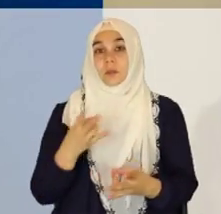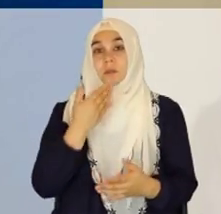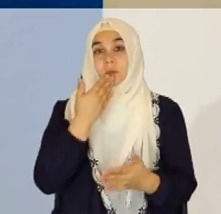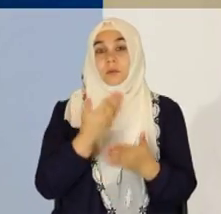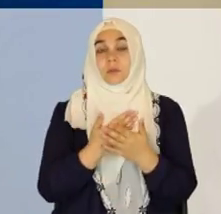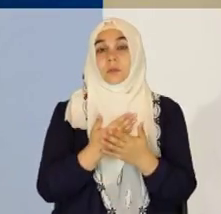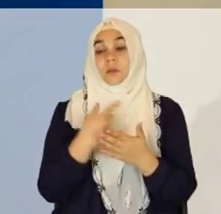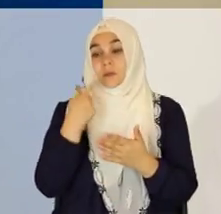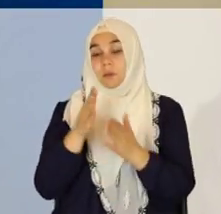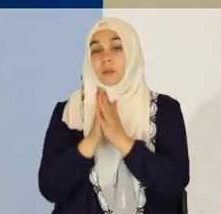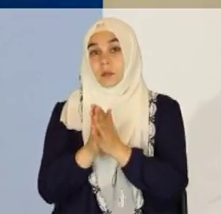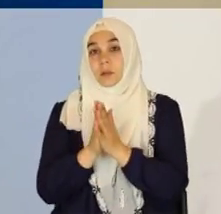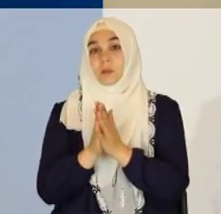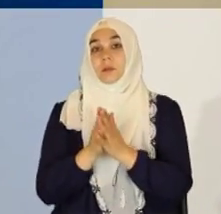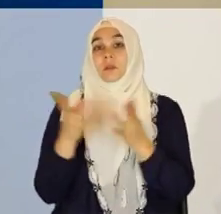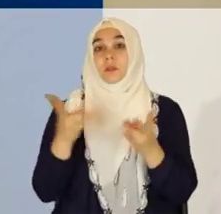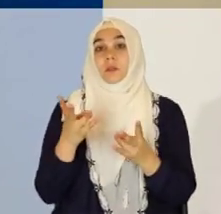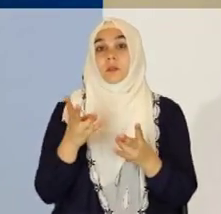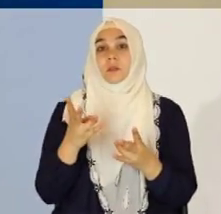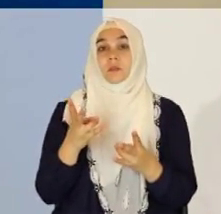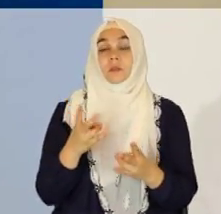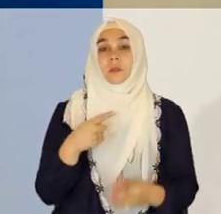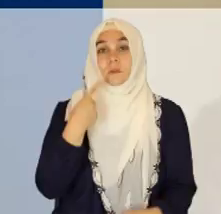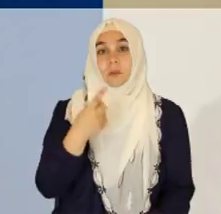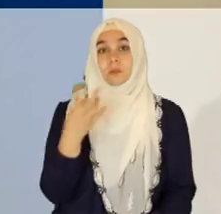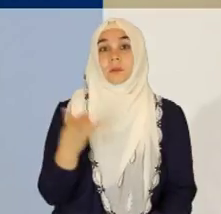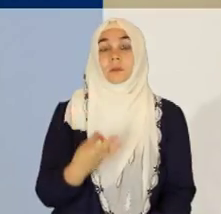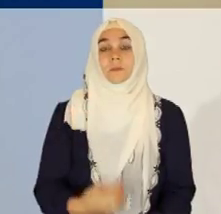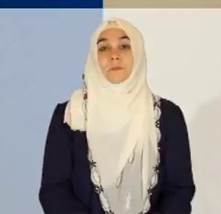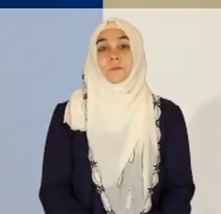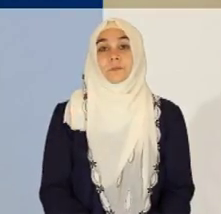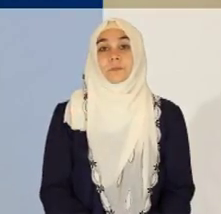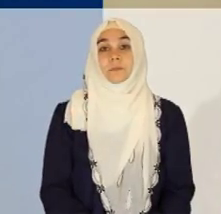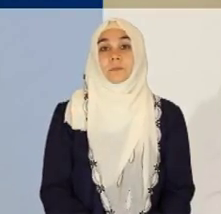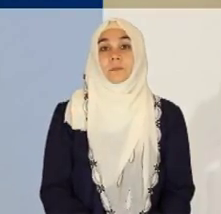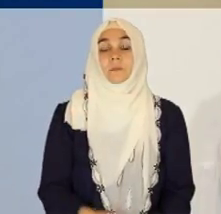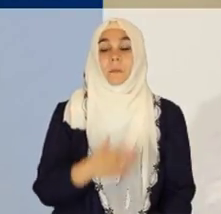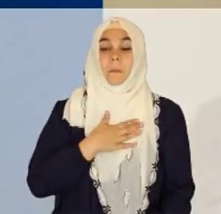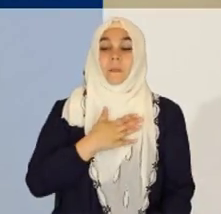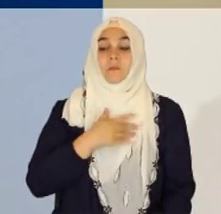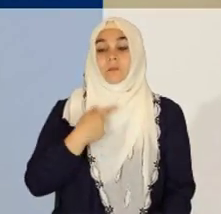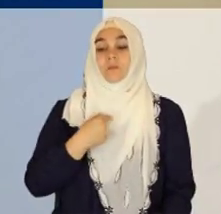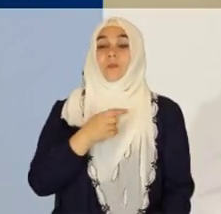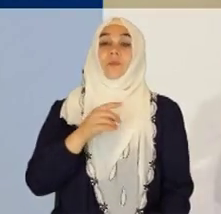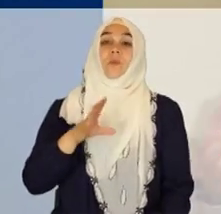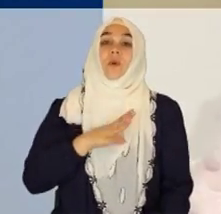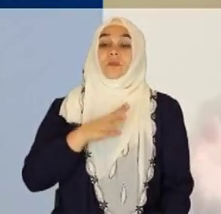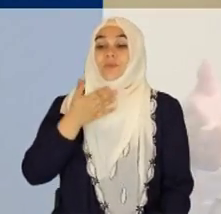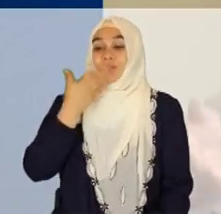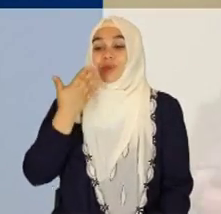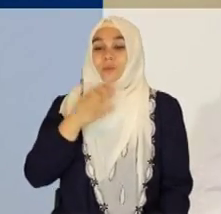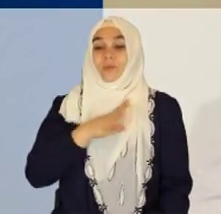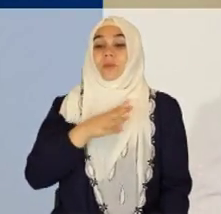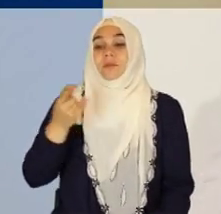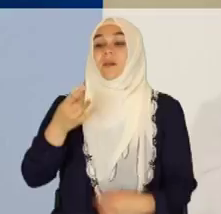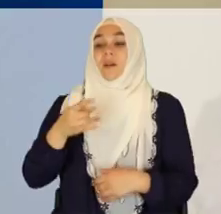Yalinish kerak, Xudo xayringizni bersin deyish kerak. Men senge kerem kurset yapman, eğer ben bir megarımda